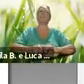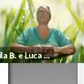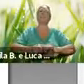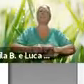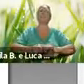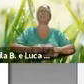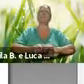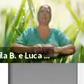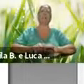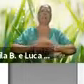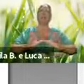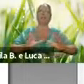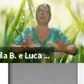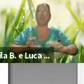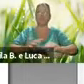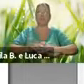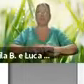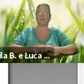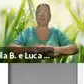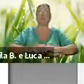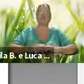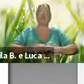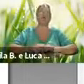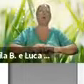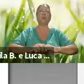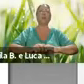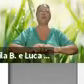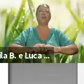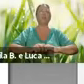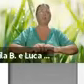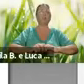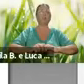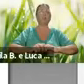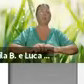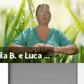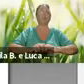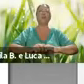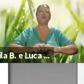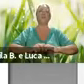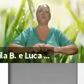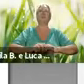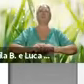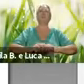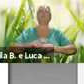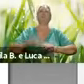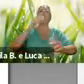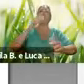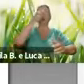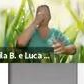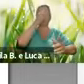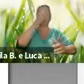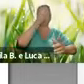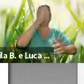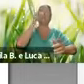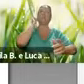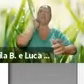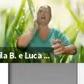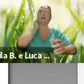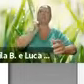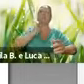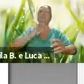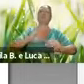aveva fatto un'importante scoperta, dichiarò soddisfatto. Ora mi rendo conto che, po che po come